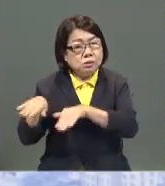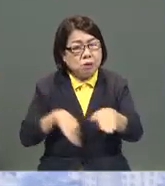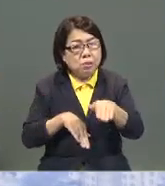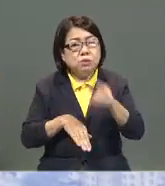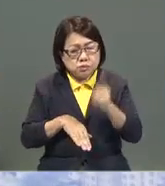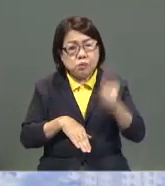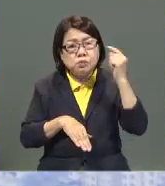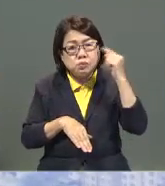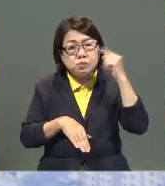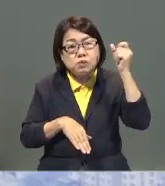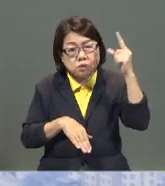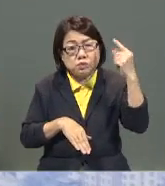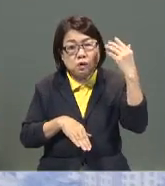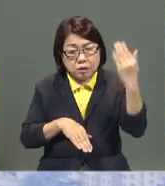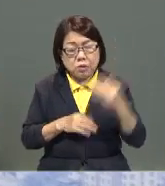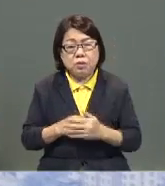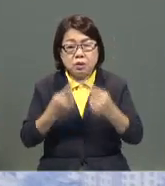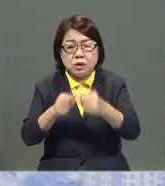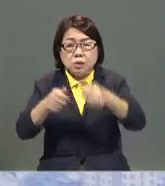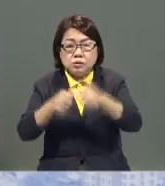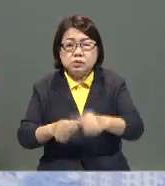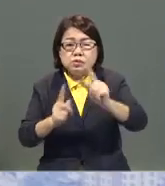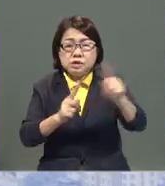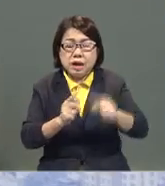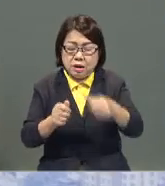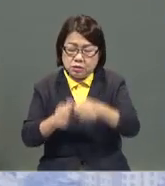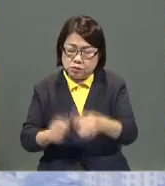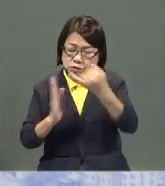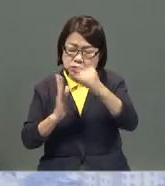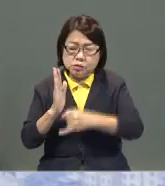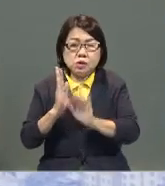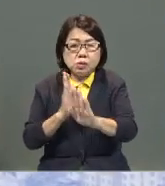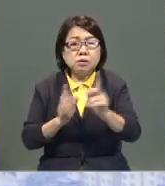มั้ยก็คงไม่ได้ต้องมาบอกวันวอเวลานอนไม่ใช่หนึ่งสิงหาไม่ใช่ทั้งหลายเมื่อพร้อมก็เปิดได้เปิดกิจการกิจกรรมต่างๆเหล่านั้นได้เลยนะครับอันนี้ก็เป็นเรื่องที่ที่มีความสำคัญของความพร้อมของพื้นที่พร้อมของผู้ประกอบกิจการพร้อมของภาคประชาชนต้องร่วมมือและก็เข้าใจด้วยการจะเป็นมีออกาไนซ์Channelคอลัมน์ปีนพื้นที่พื้นที่ 1อยู่ในจังหวัดของพี่น้องประชาชนต้องเตรียมพื้นที่ด้วยเป็นบทบาทหน้าที่ของกระทรวงผู้ที่เรียกว่าแล้วเป็นเจ้าของเรื่องนะครับแล้วก็บทบาทหน้าที่ของทางฝ่ายปกครองของพื้นที่ไม่ว่าจะเป็นจังหวัดโดยผู้ว่าราชการจังหวัดในฐานะประธานของคณะกรรมการโรคติดต่อจังหวัดร่วมกับทางคณะกรรมการซึ่งประกอบด้วยก็แรกและตัวแทนของฝ่ายกระทรวงต่างๆที่อยู่ในจังหวัดนั้นและมีเลขาคือ